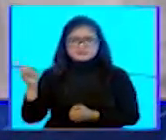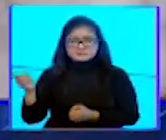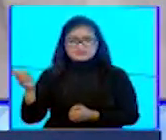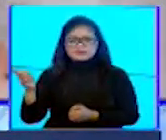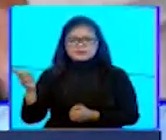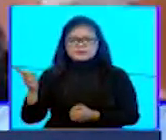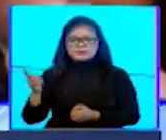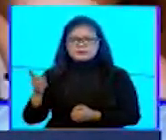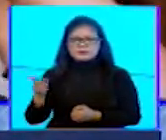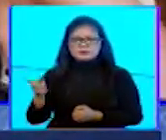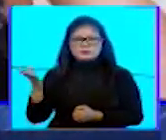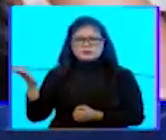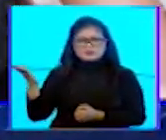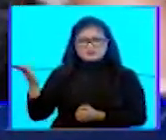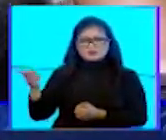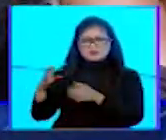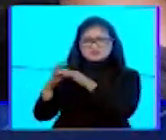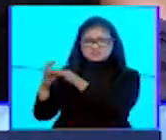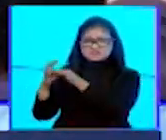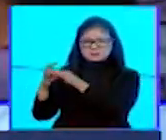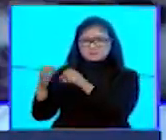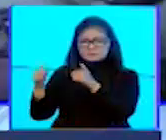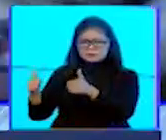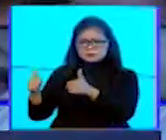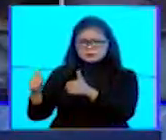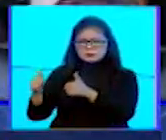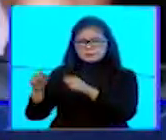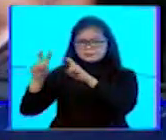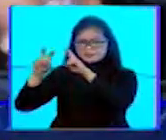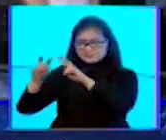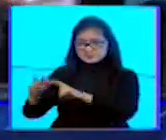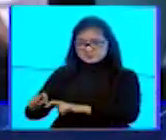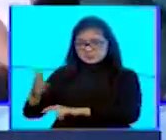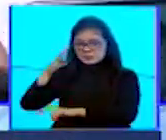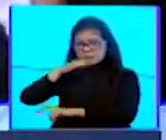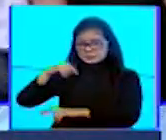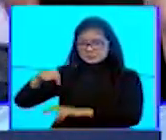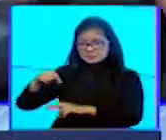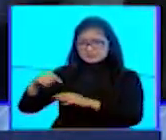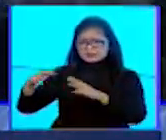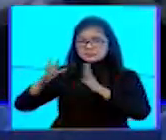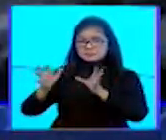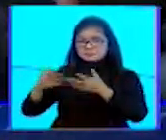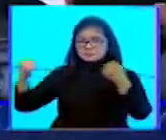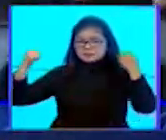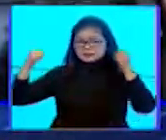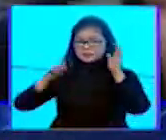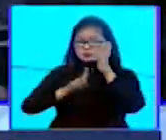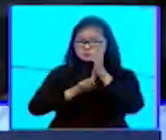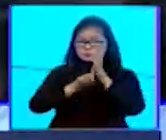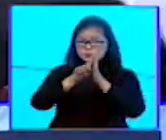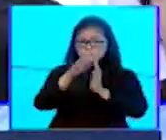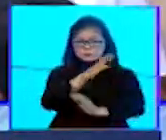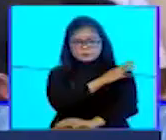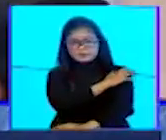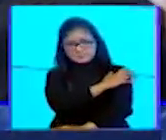bersikap kooperatif. Saya itu juga pemeriksaan yang dilakukan hari ini adalah pemeriksaan kesehatan, baik itu pengecekan suhu tubuh, tensi, melakukan swab